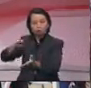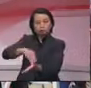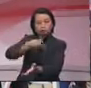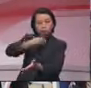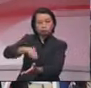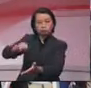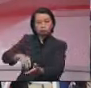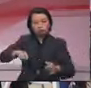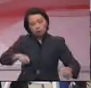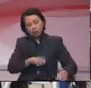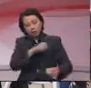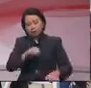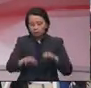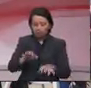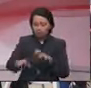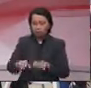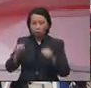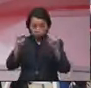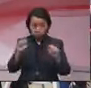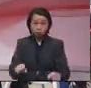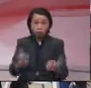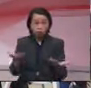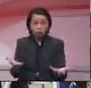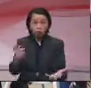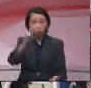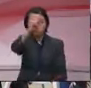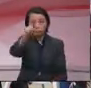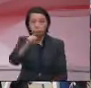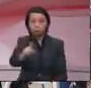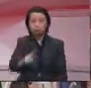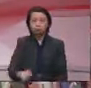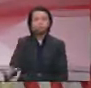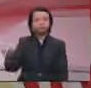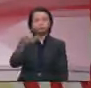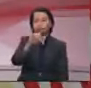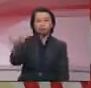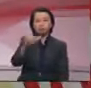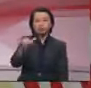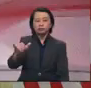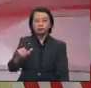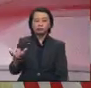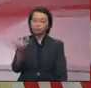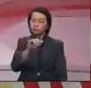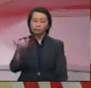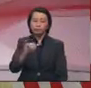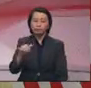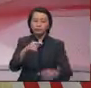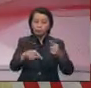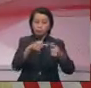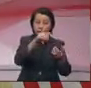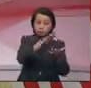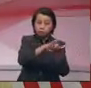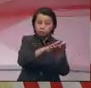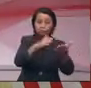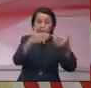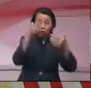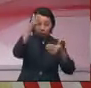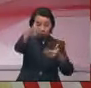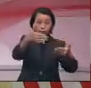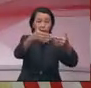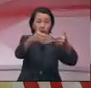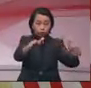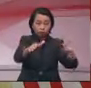juga dibenarkan beroperasi? Terima kasih. Sama. Ya, sama dengan apabila sekolah telah pun akan